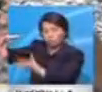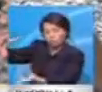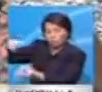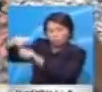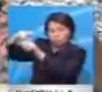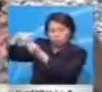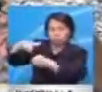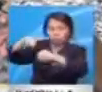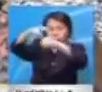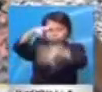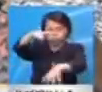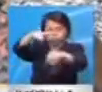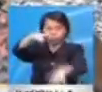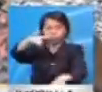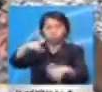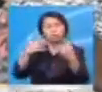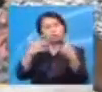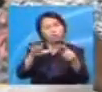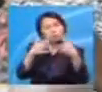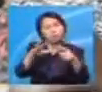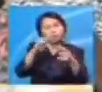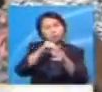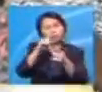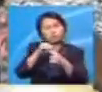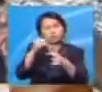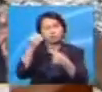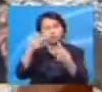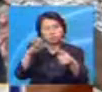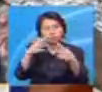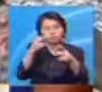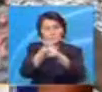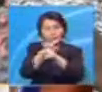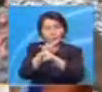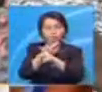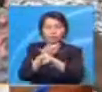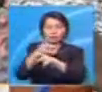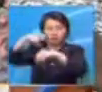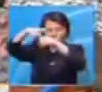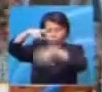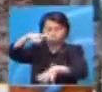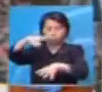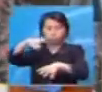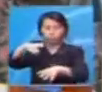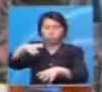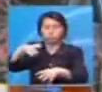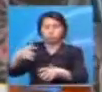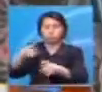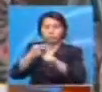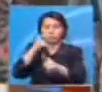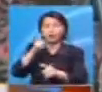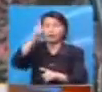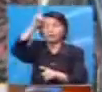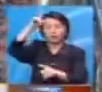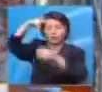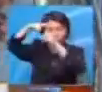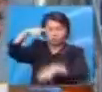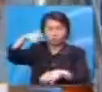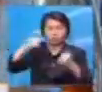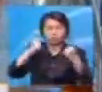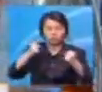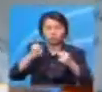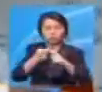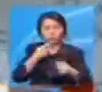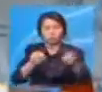15 eh 15 sotilah maksudnya 15 kali curahan air melalui udara dengan kekuatan 20 anggota dari